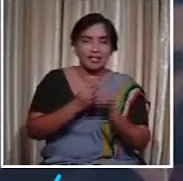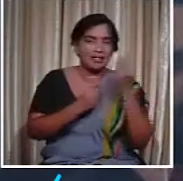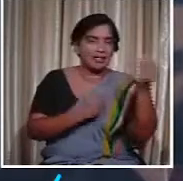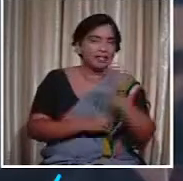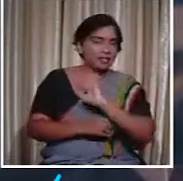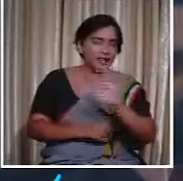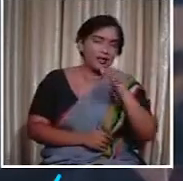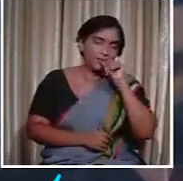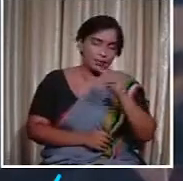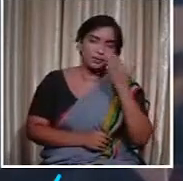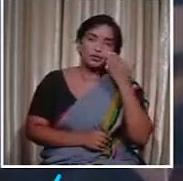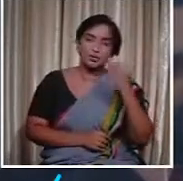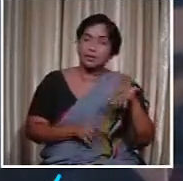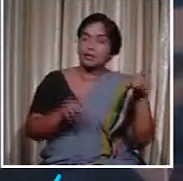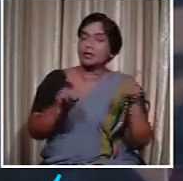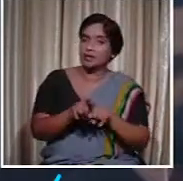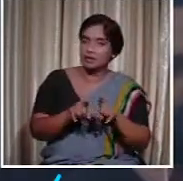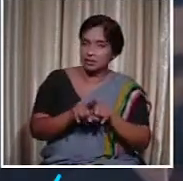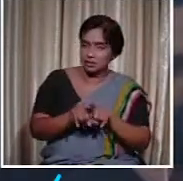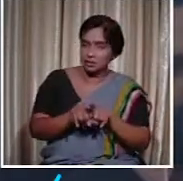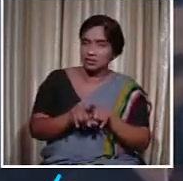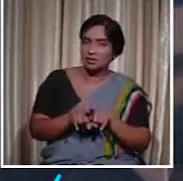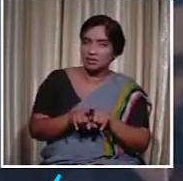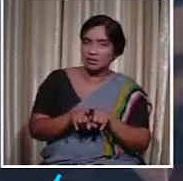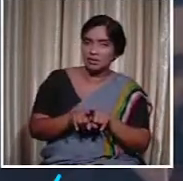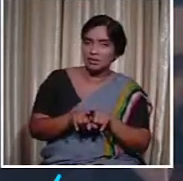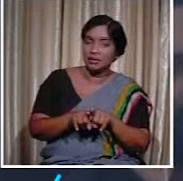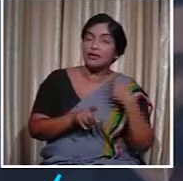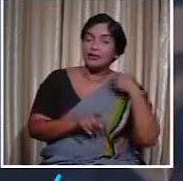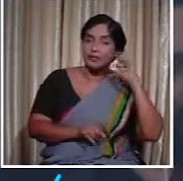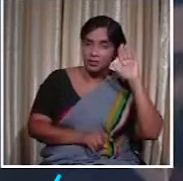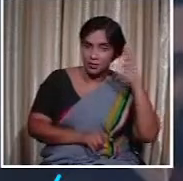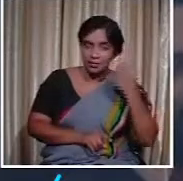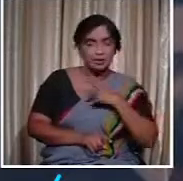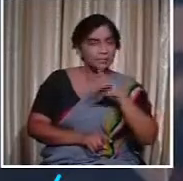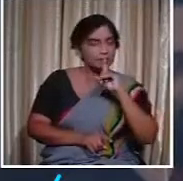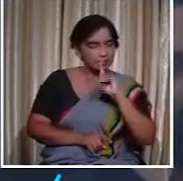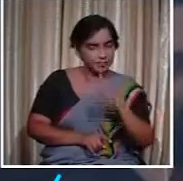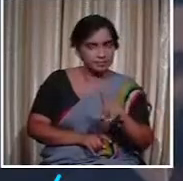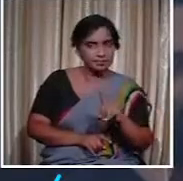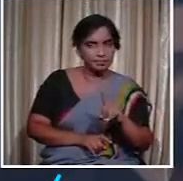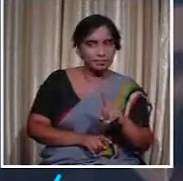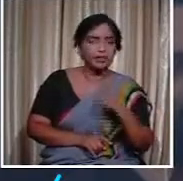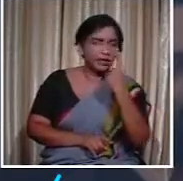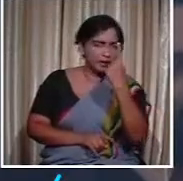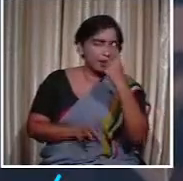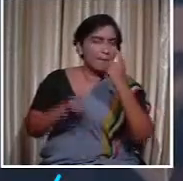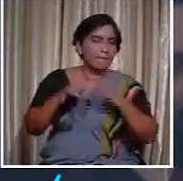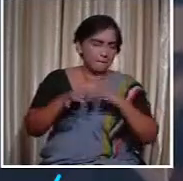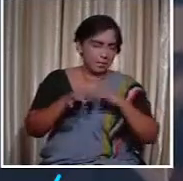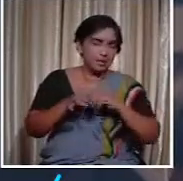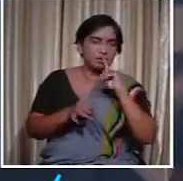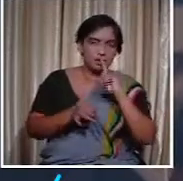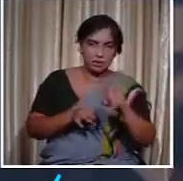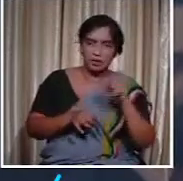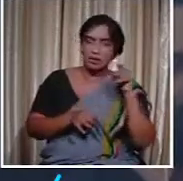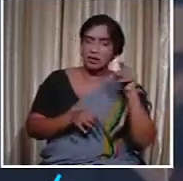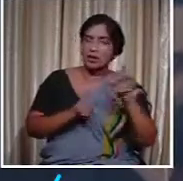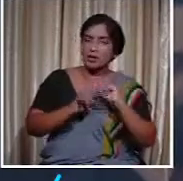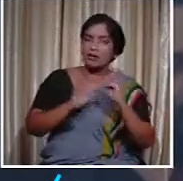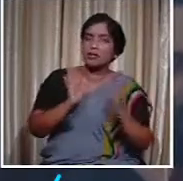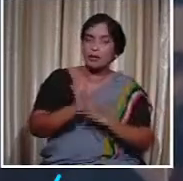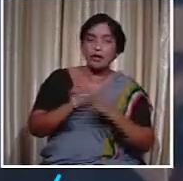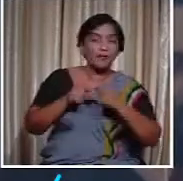කියන එක නම් අපිට පැහැදිලි. ඒ නිසා අපි විශේෂයෙන්ම කියන්න ඕන තව එක ප්‍රශ්නයක් අහන්න ඕන. දැන්